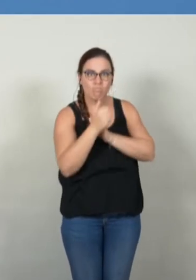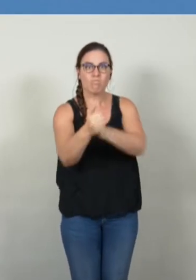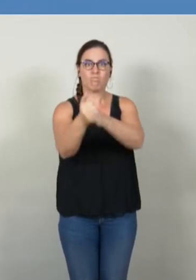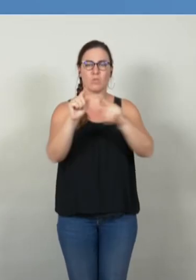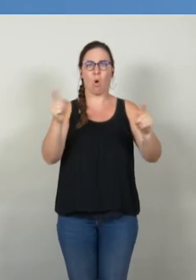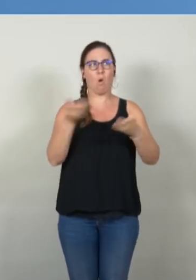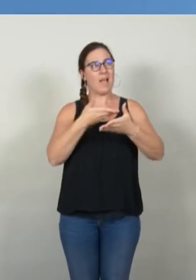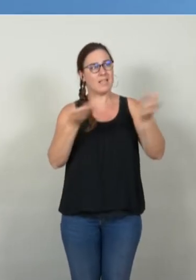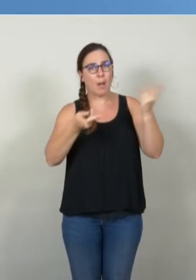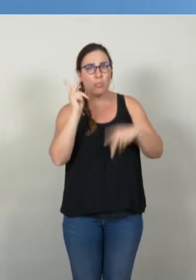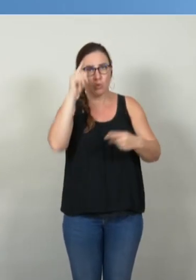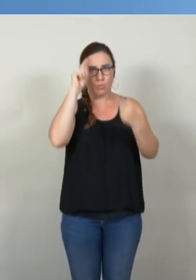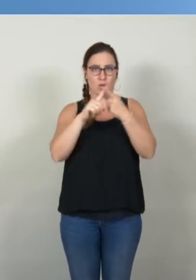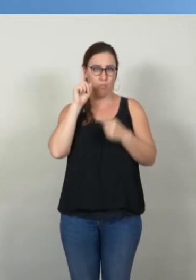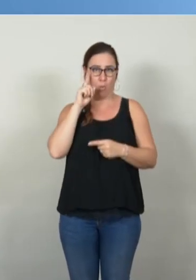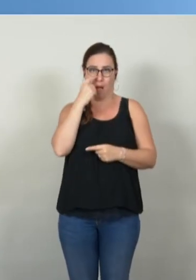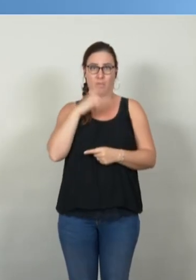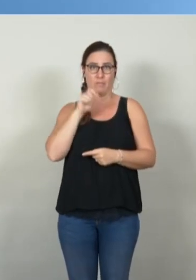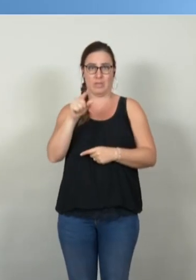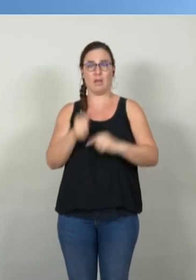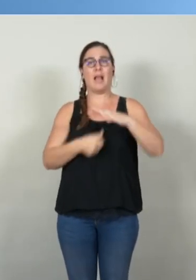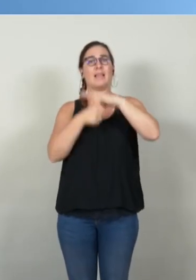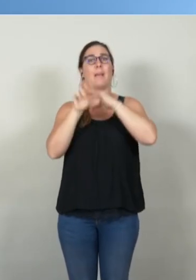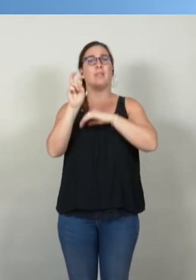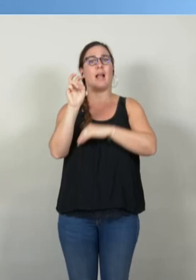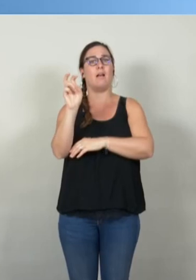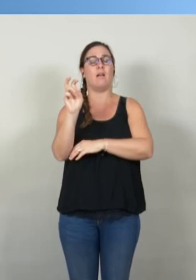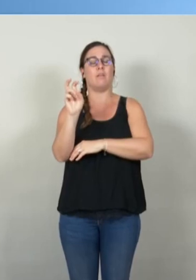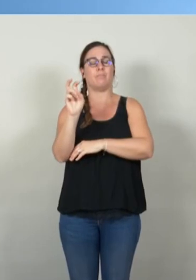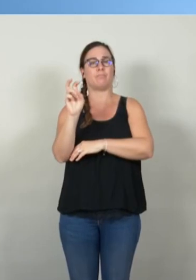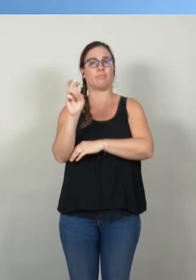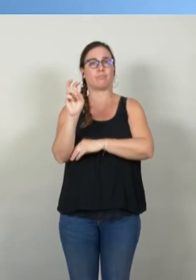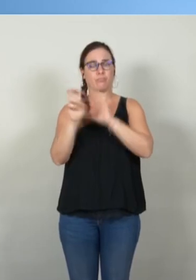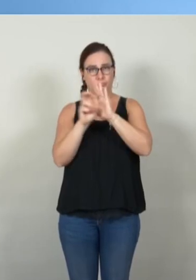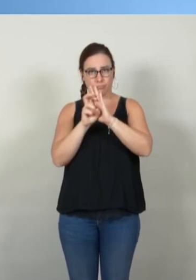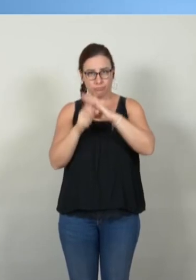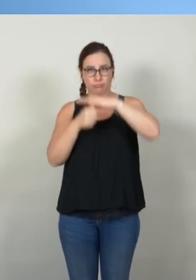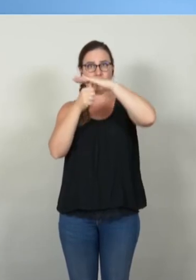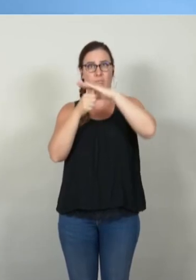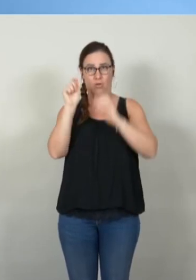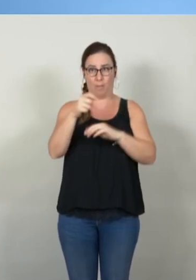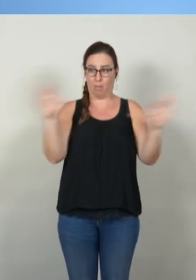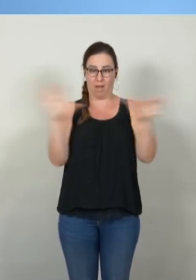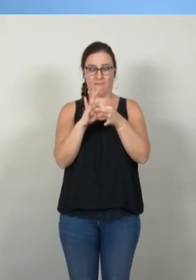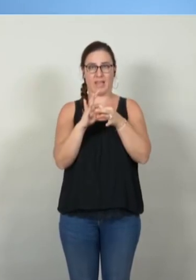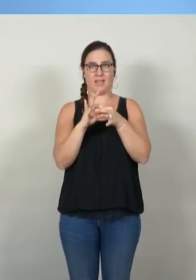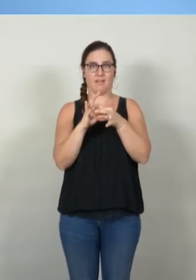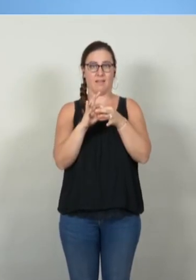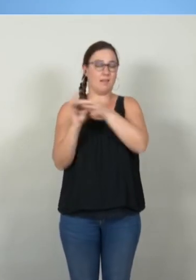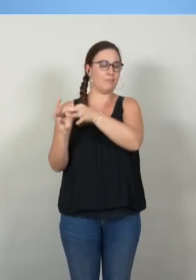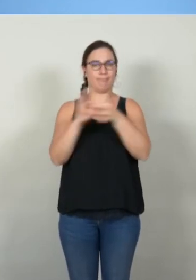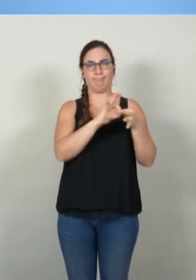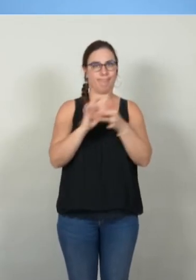enjeux par qu'à mon avis cette opération au départ c'est une opération qui était concomitante elle était liée